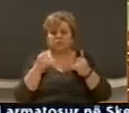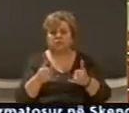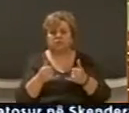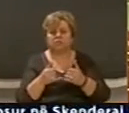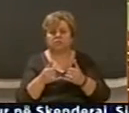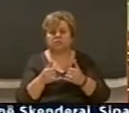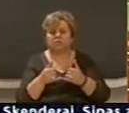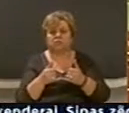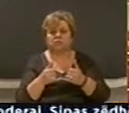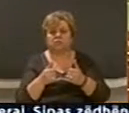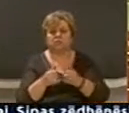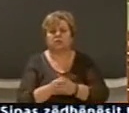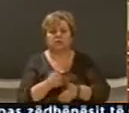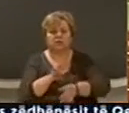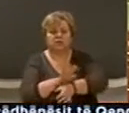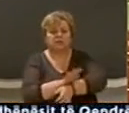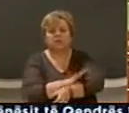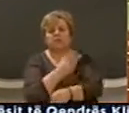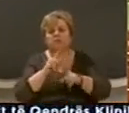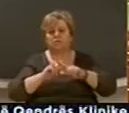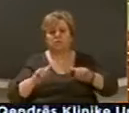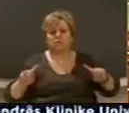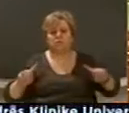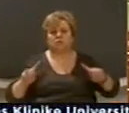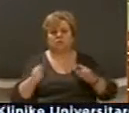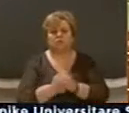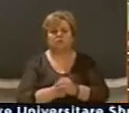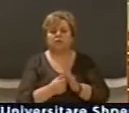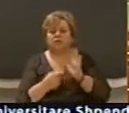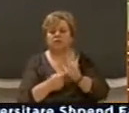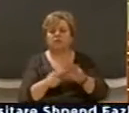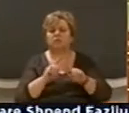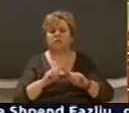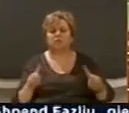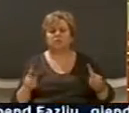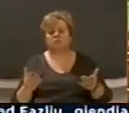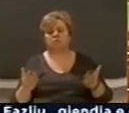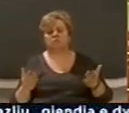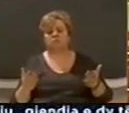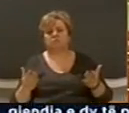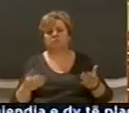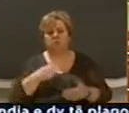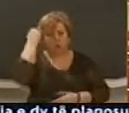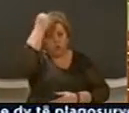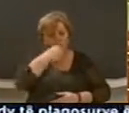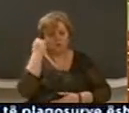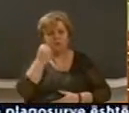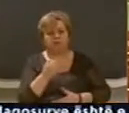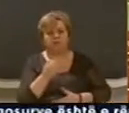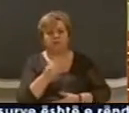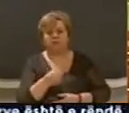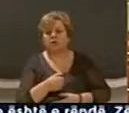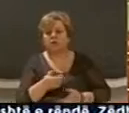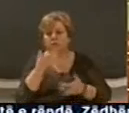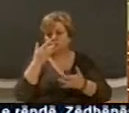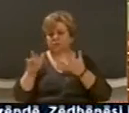Mos flasim për ndjenja tjera, apo për profile tjera, që ndoshta Kosova do të